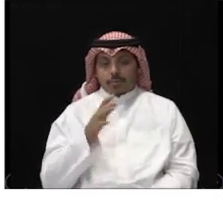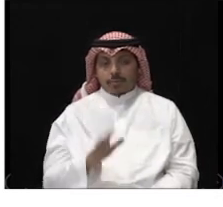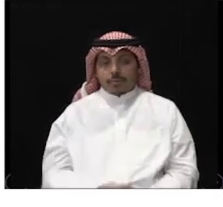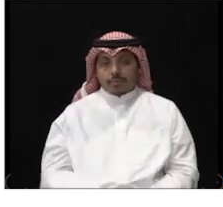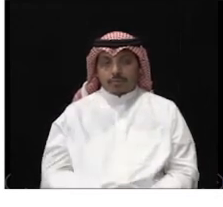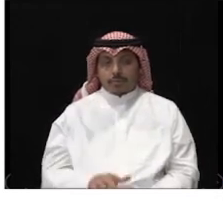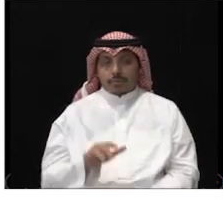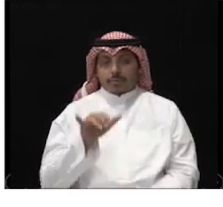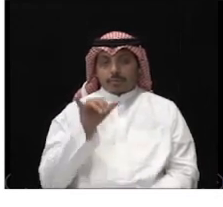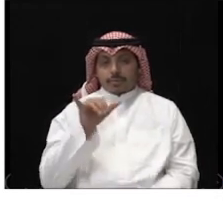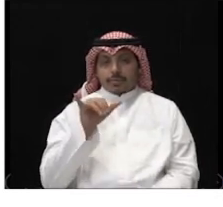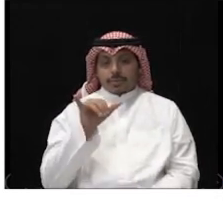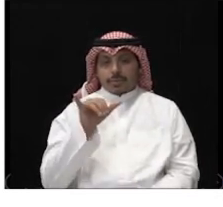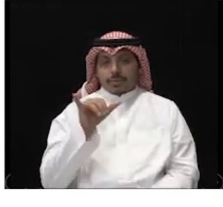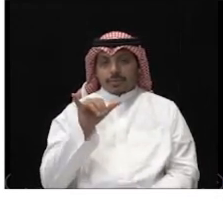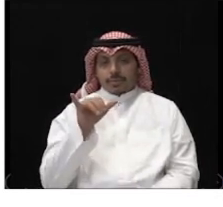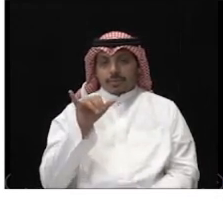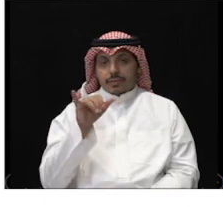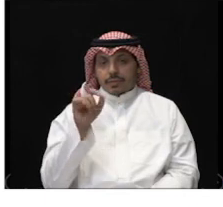بيد واحدة. لماذا؟